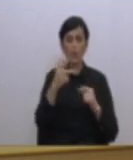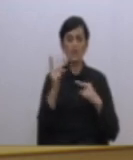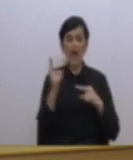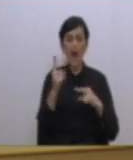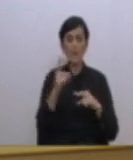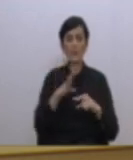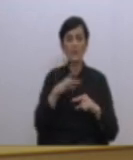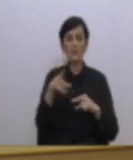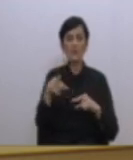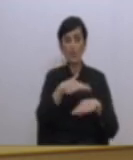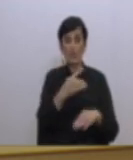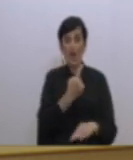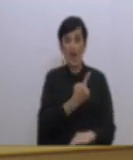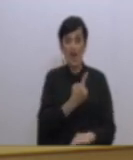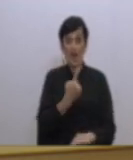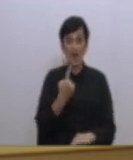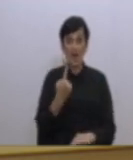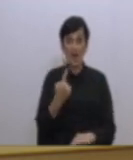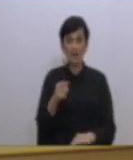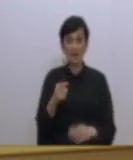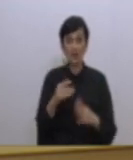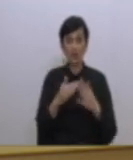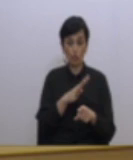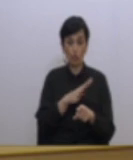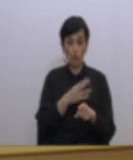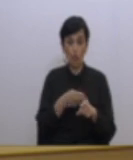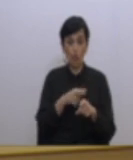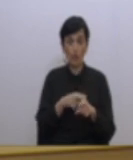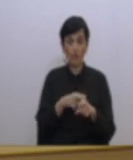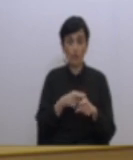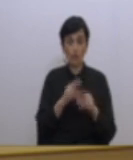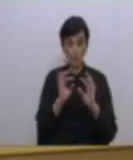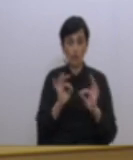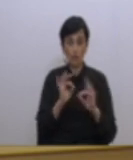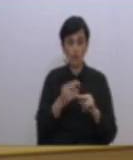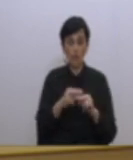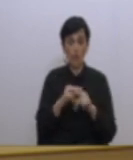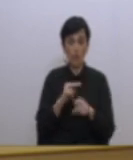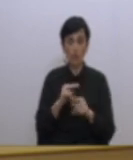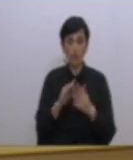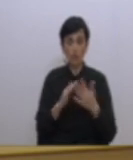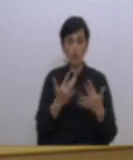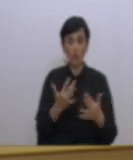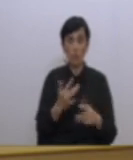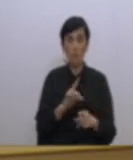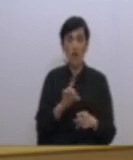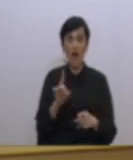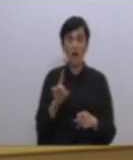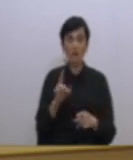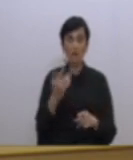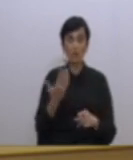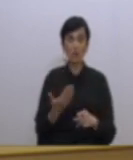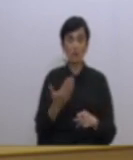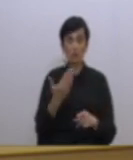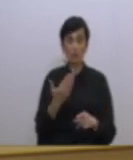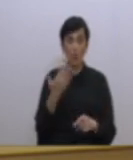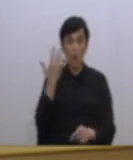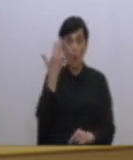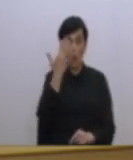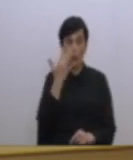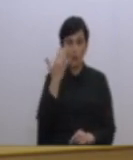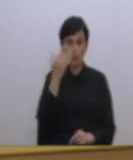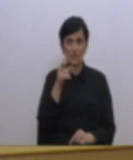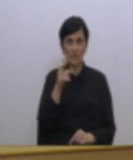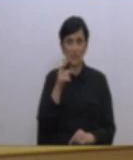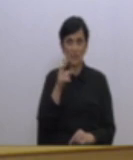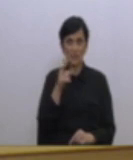sheikriba erteti es motkhovnebi iqo torad es motkhovnebi ikno magram tu ოცნება